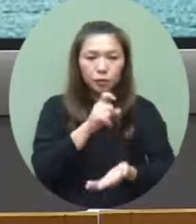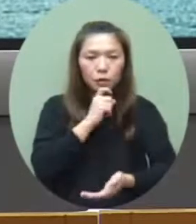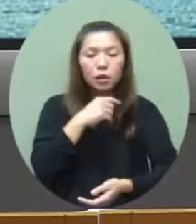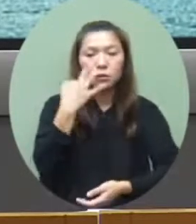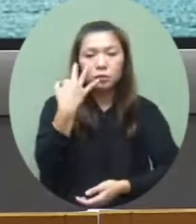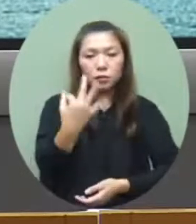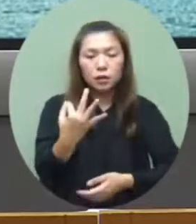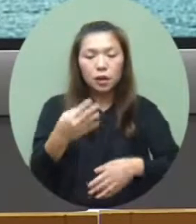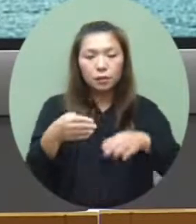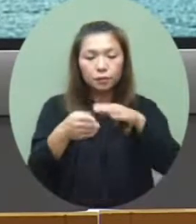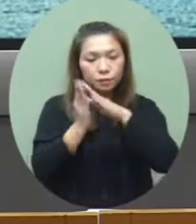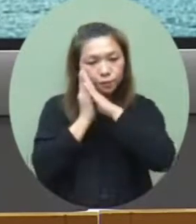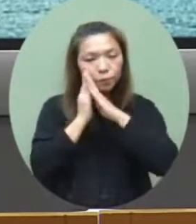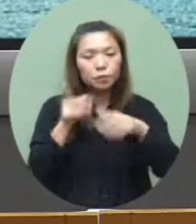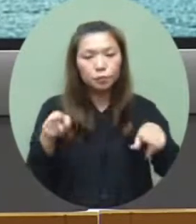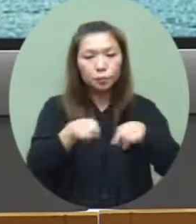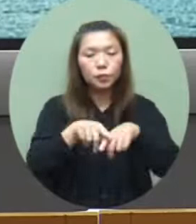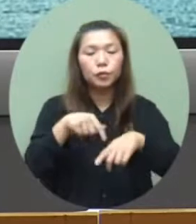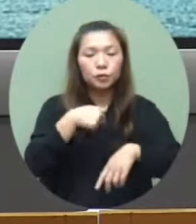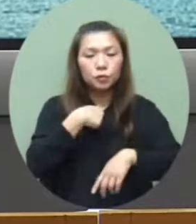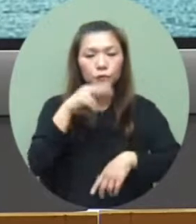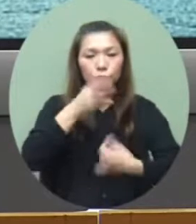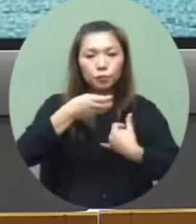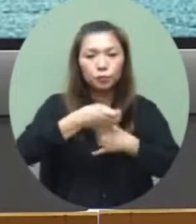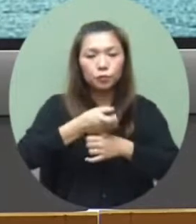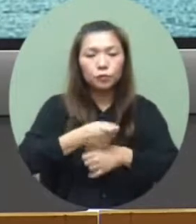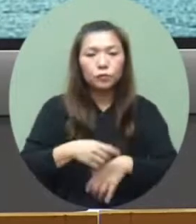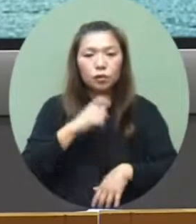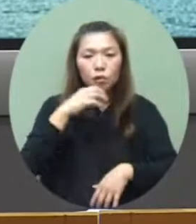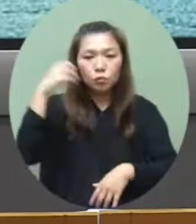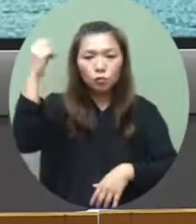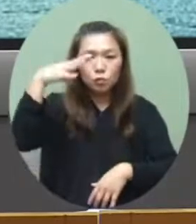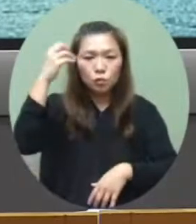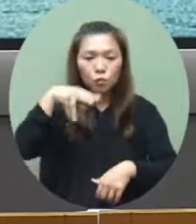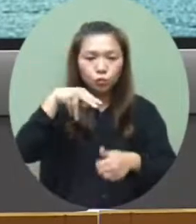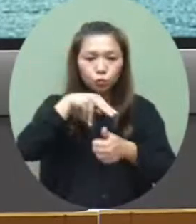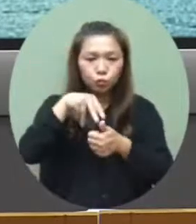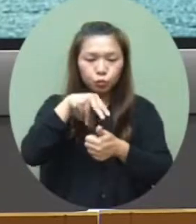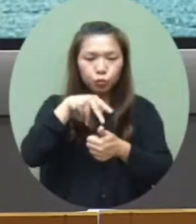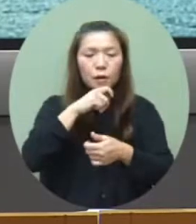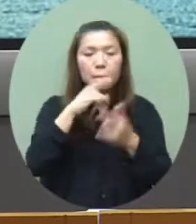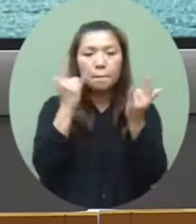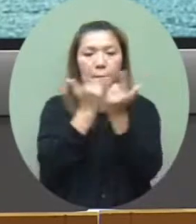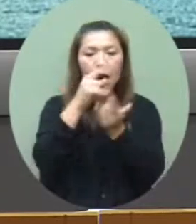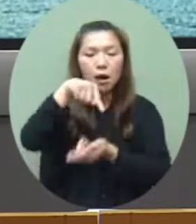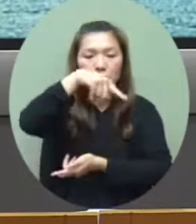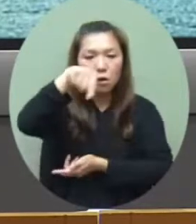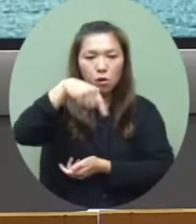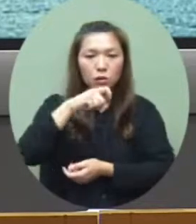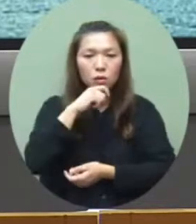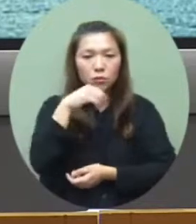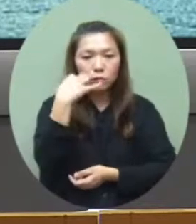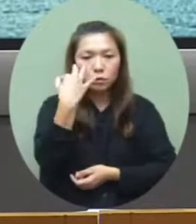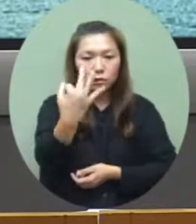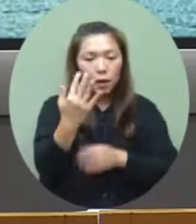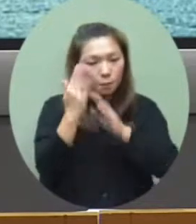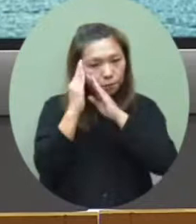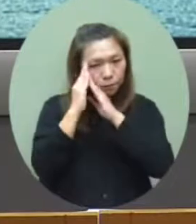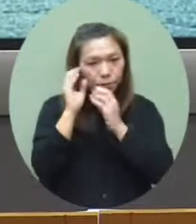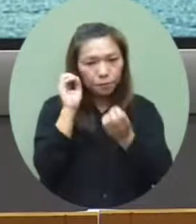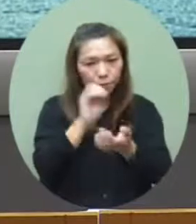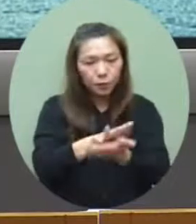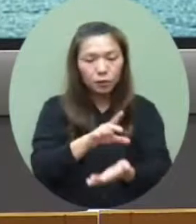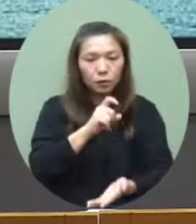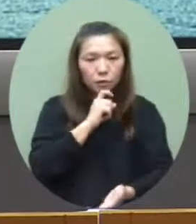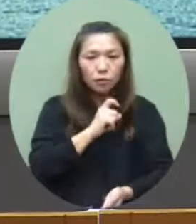staff member has been infected and 3 residents will be subject to quarantine. 陽光護理之家 in North District